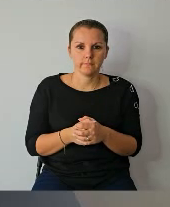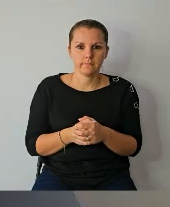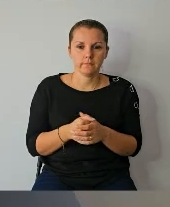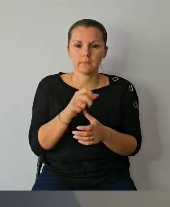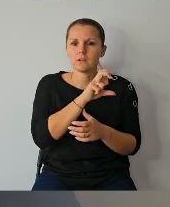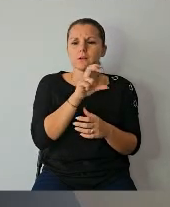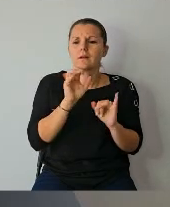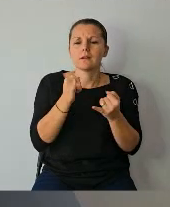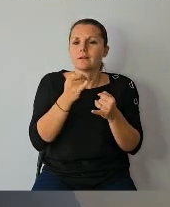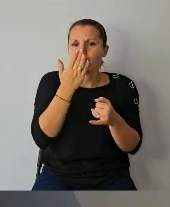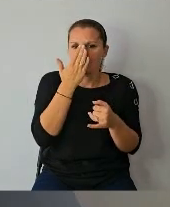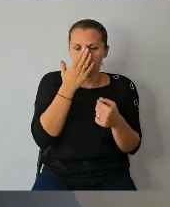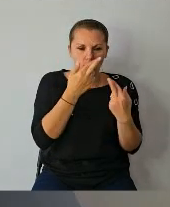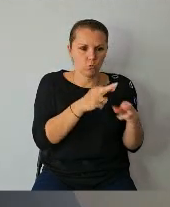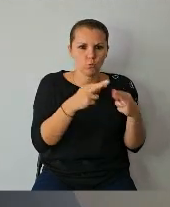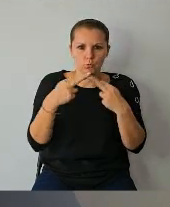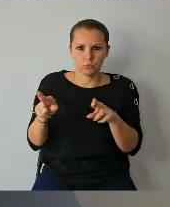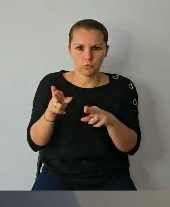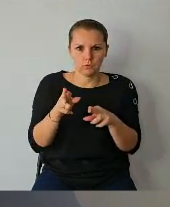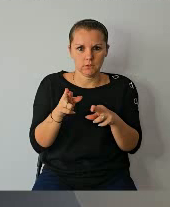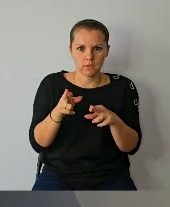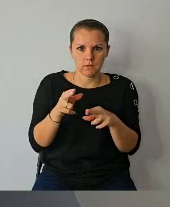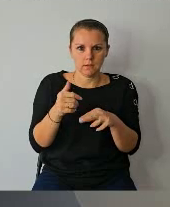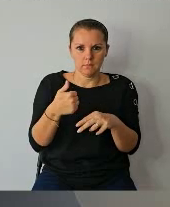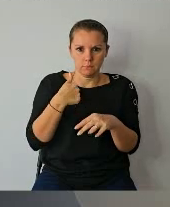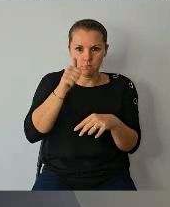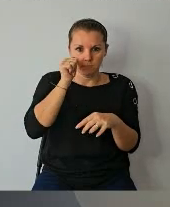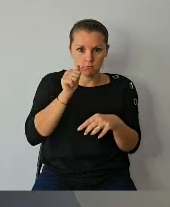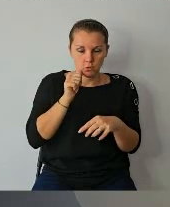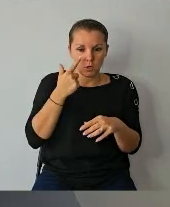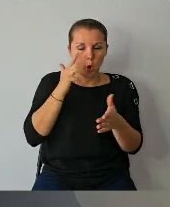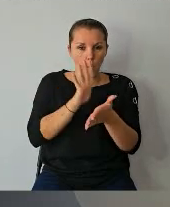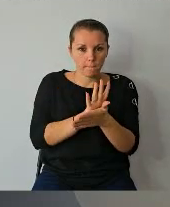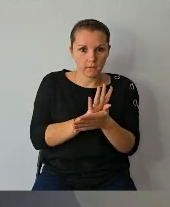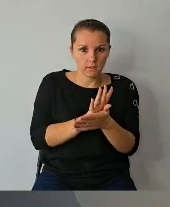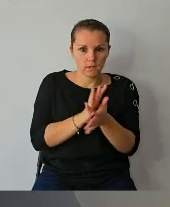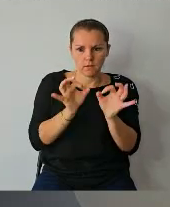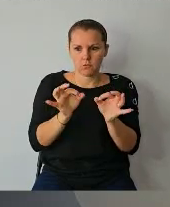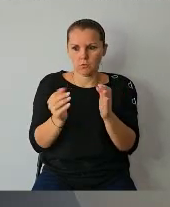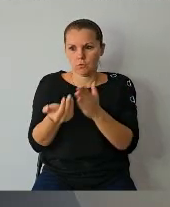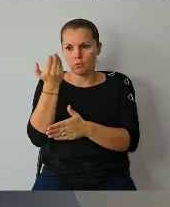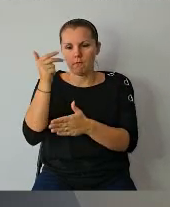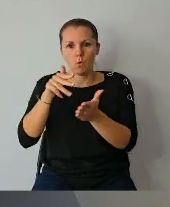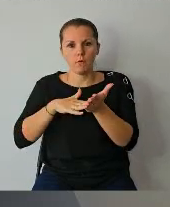Czym ona się różni, ta od wczorajszej, którą tam opiniowaliśmy?